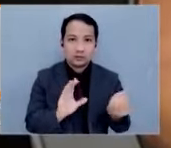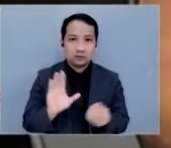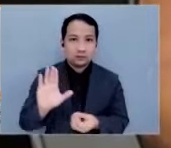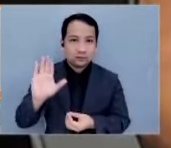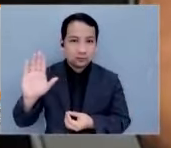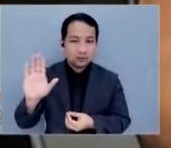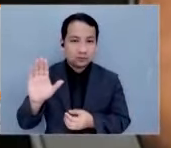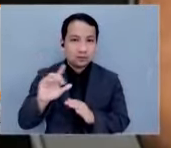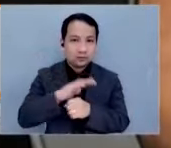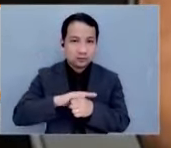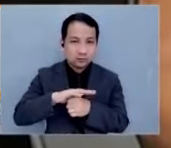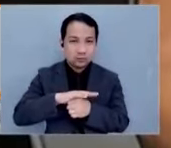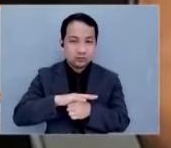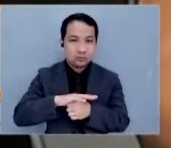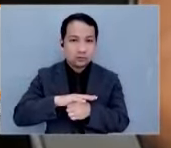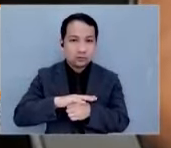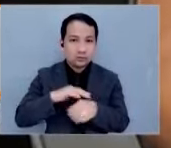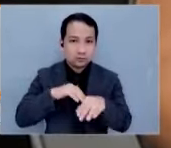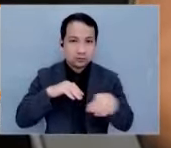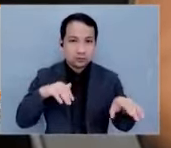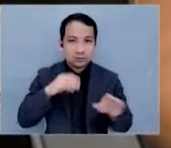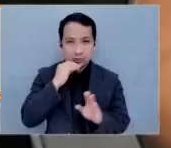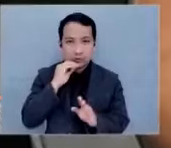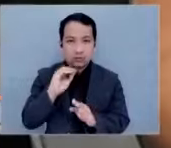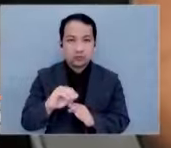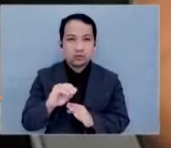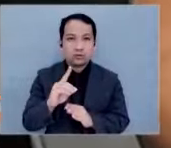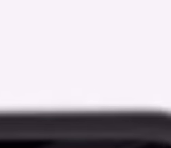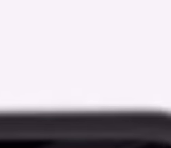local traffic ordinances.